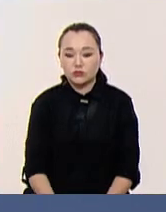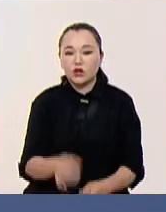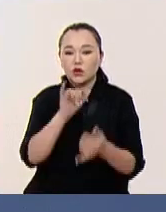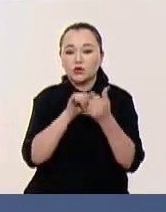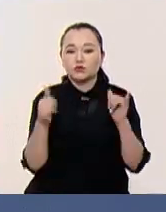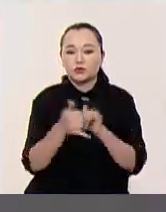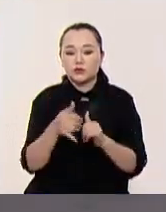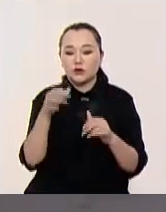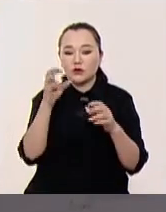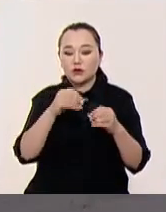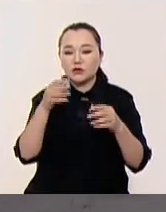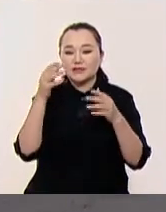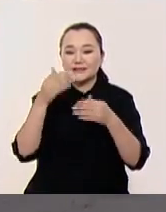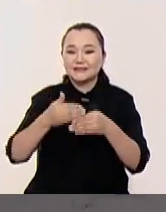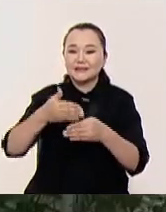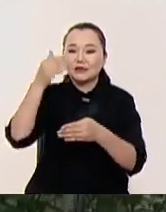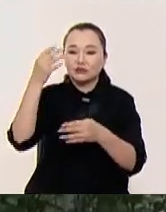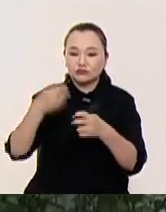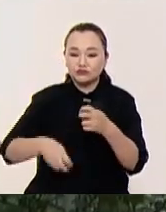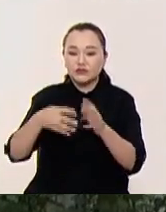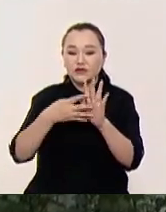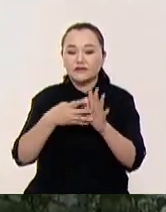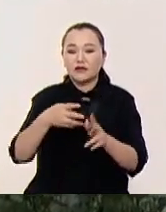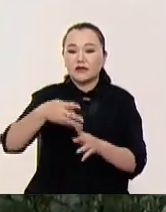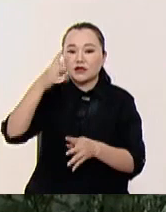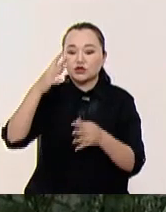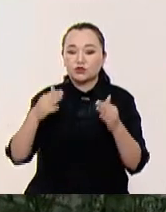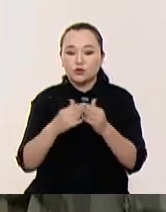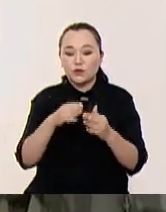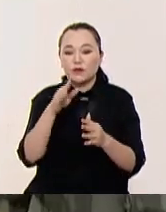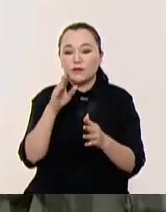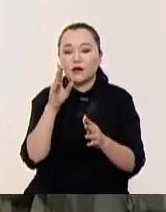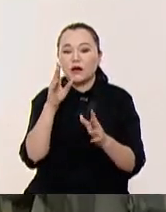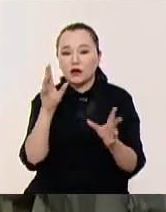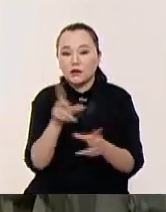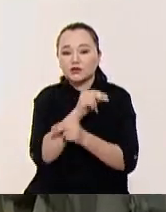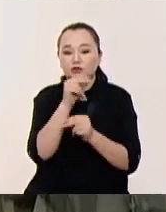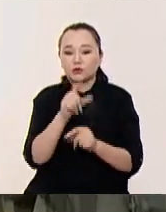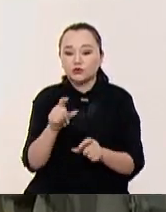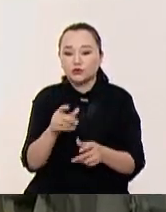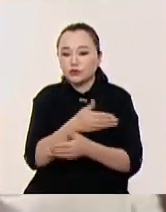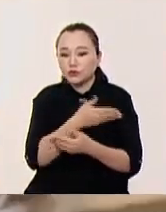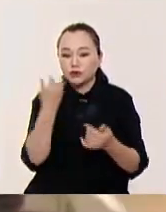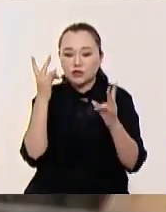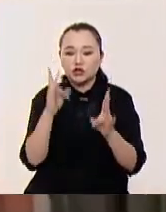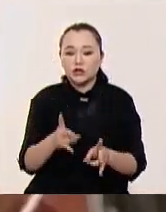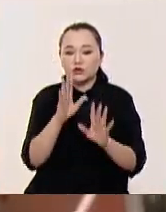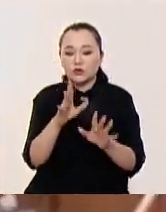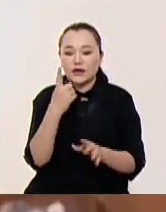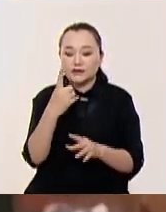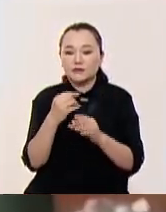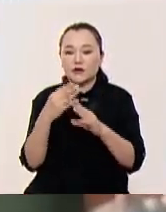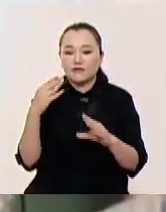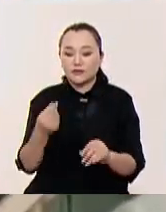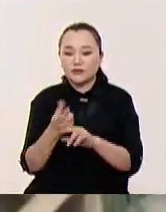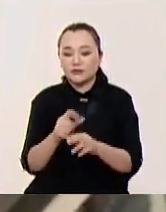В Усть-Каменогорске обрушилась стена в 9-этажном доме. Обошлось без пострадавших. Поврежденным оказался лишь один автомобиль, который